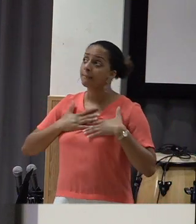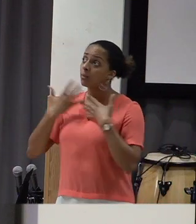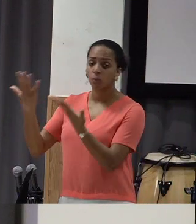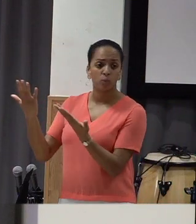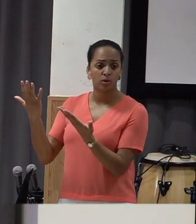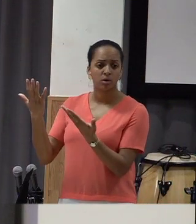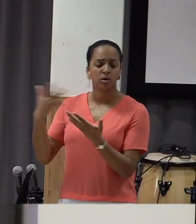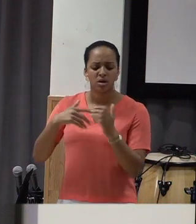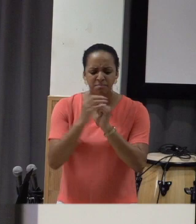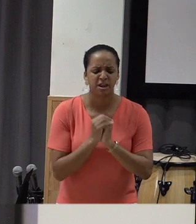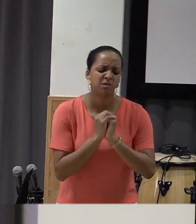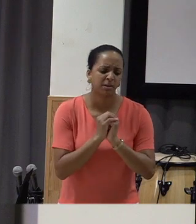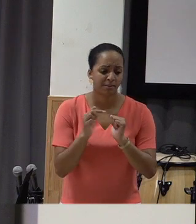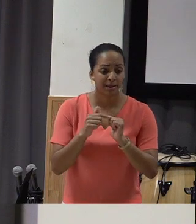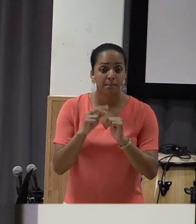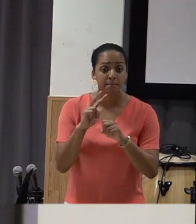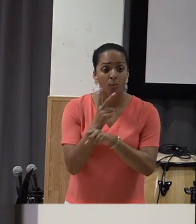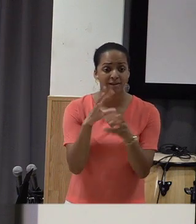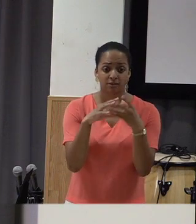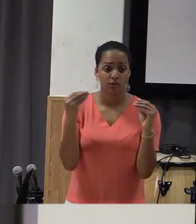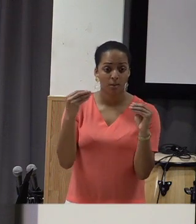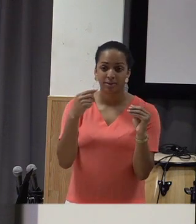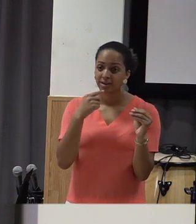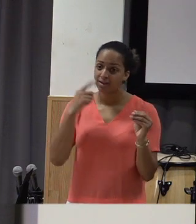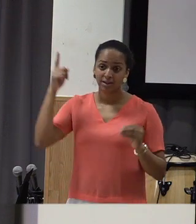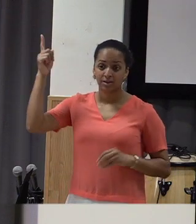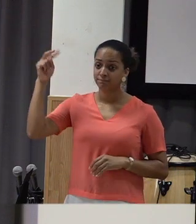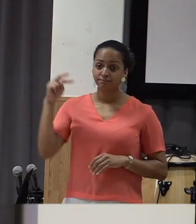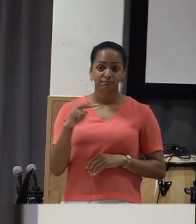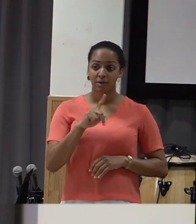une prière qui ne peut être exaucée. Alors, quand je dis prière mal faite,